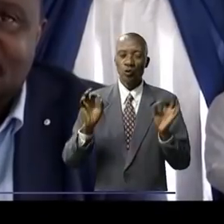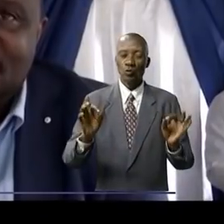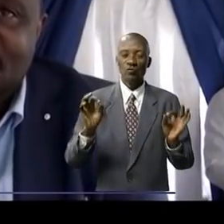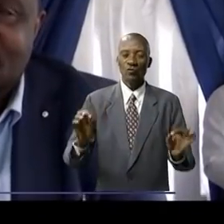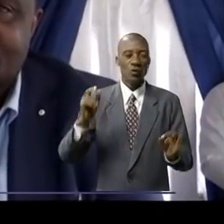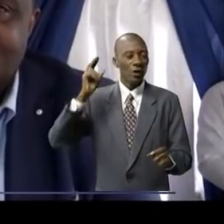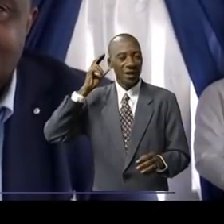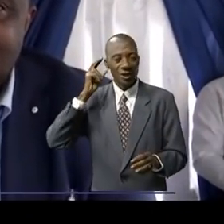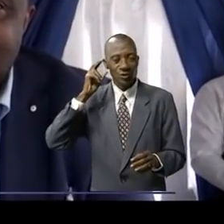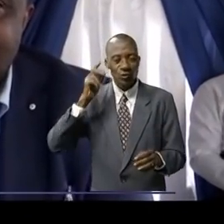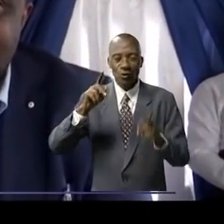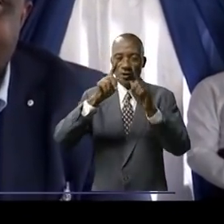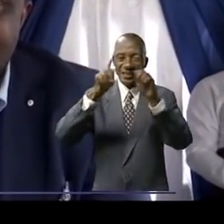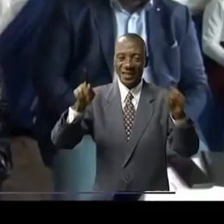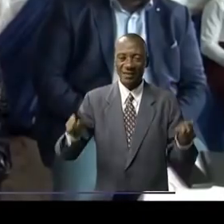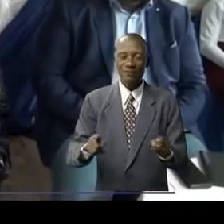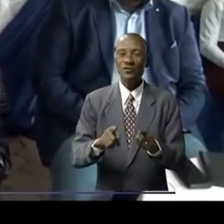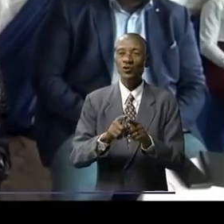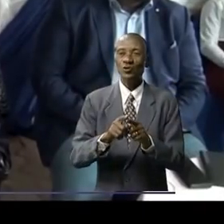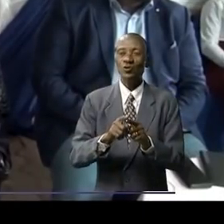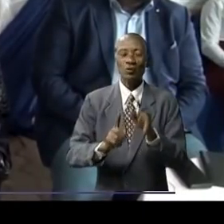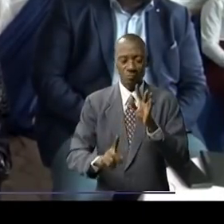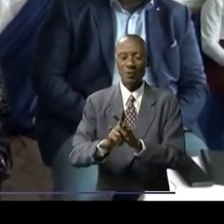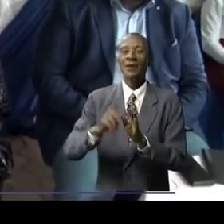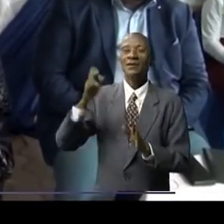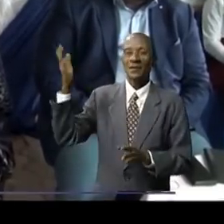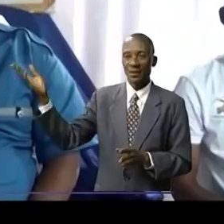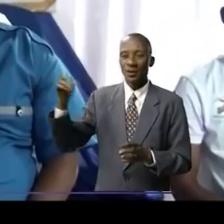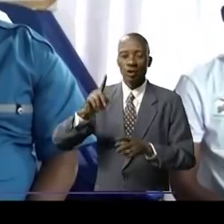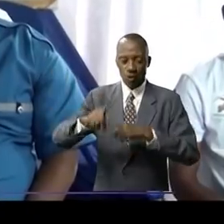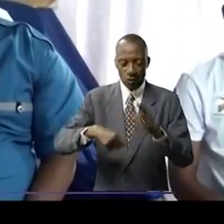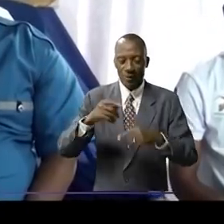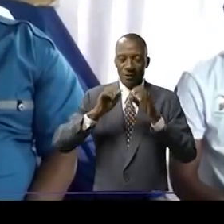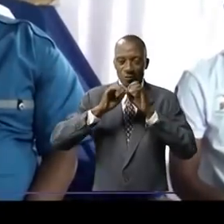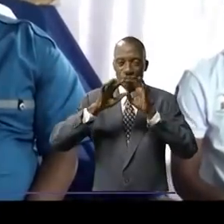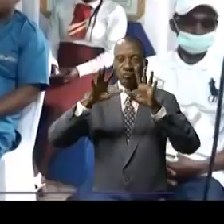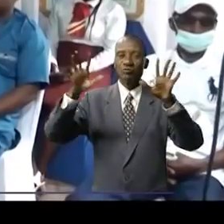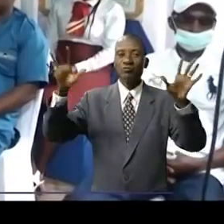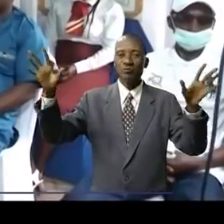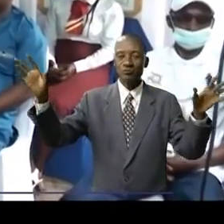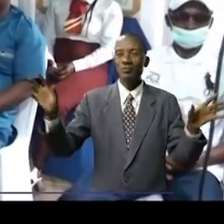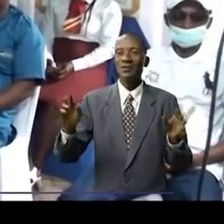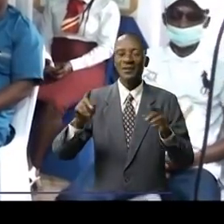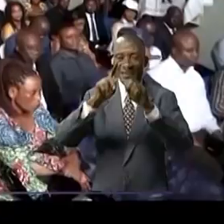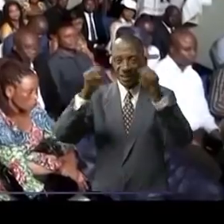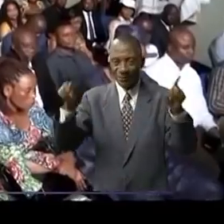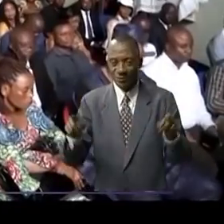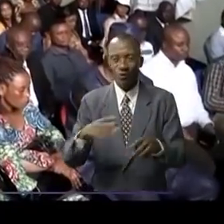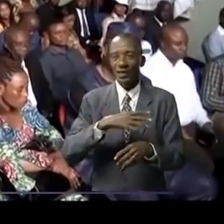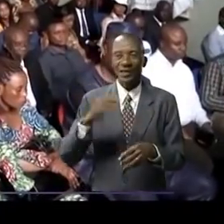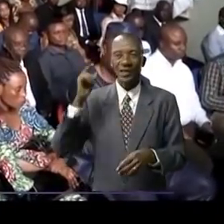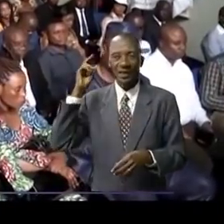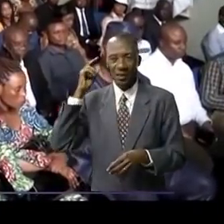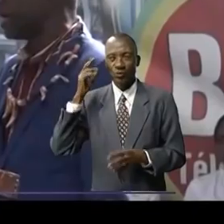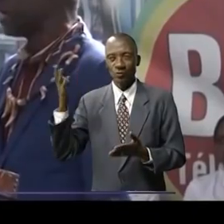voir le chef-lieu de la province du Maniema sur les réseaux internationaux de télédistribution. Le ministre provincial Oleko